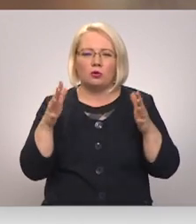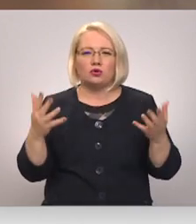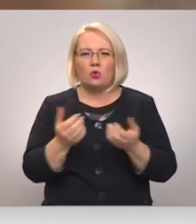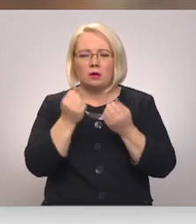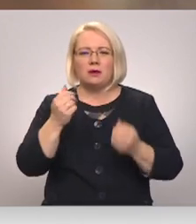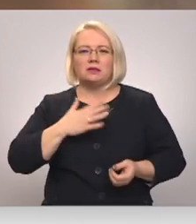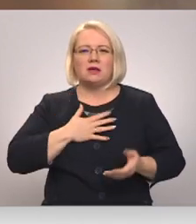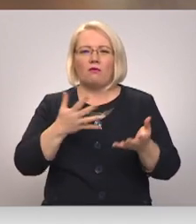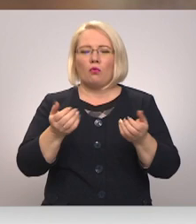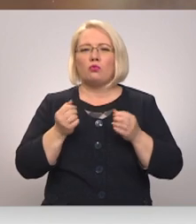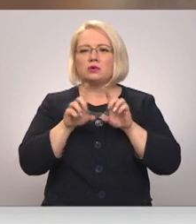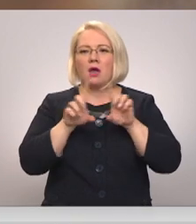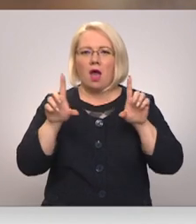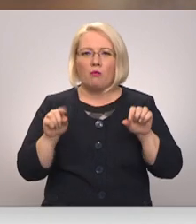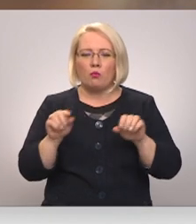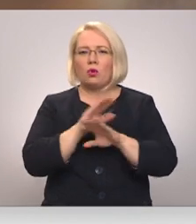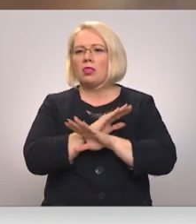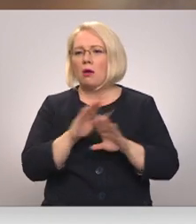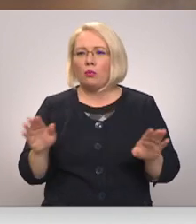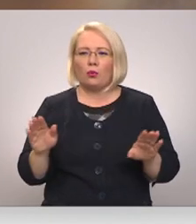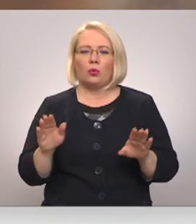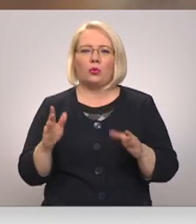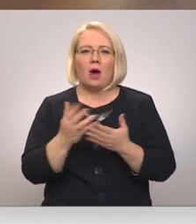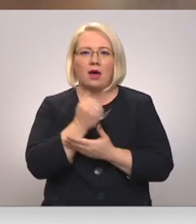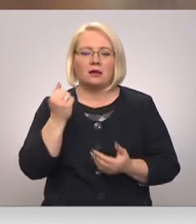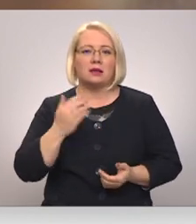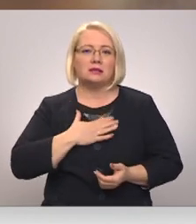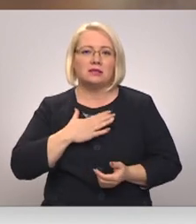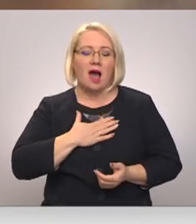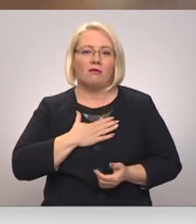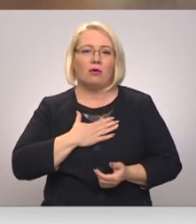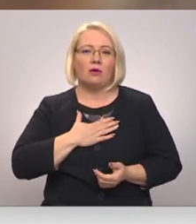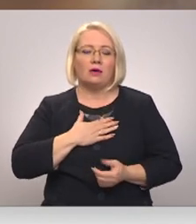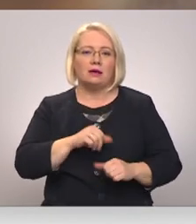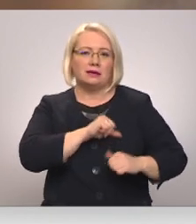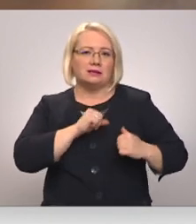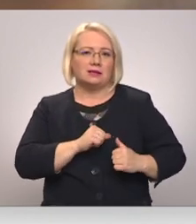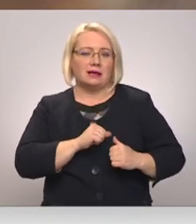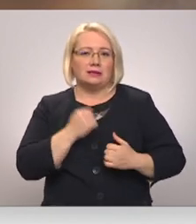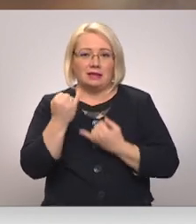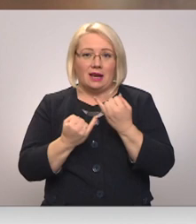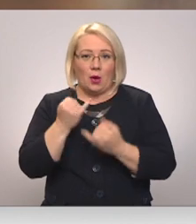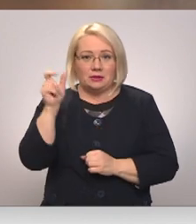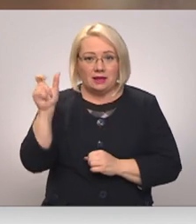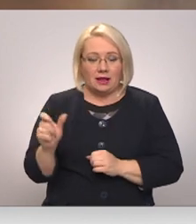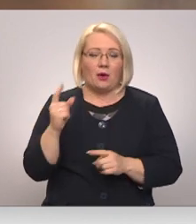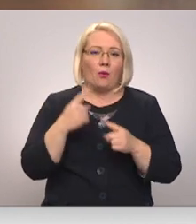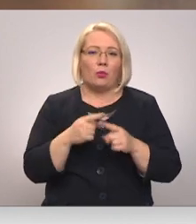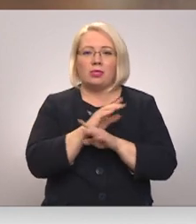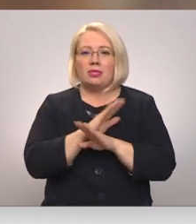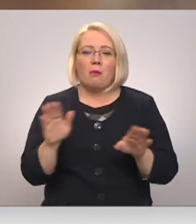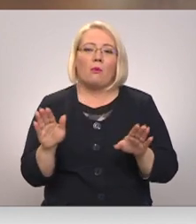savu uzņēmumu, nebūtu atradis savu sirdsdraudzeni un